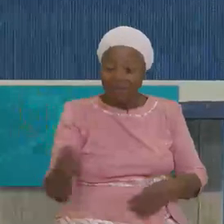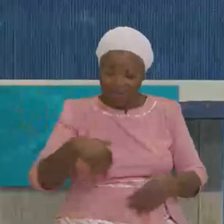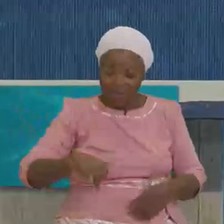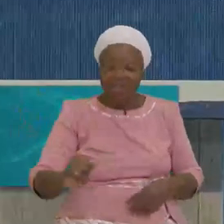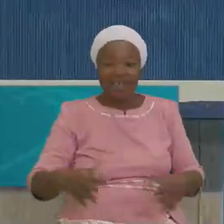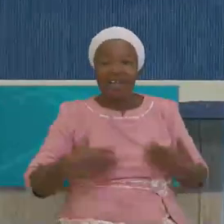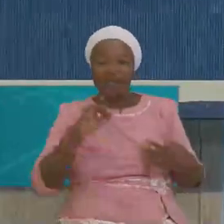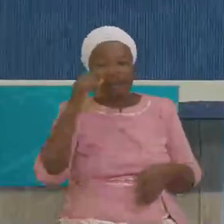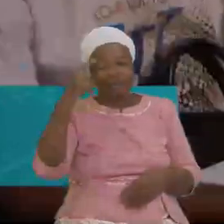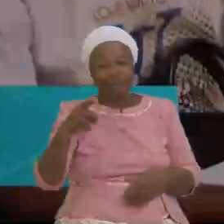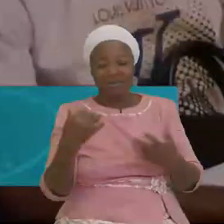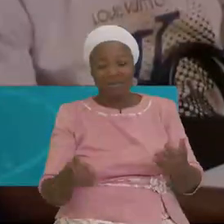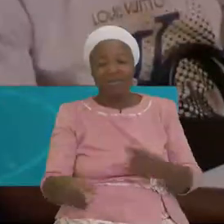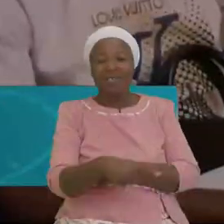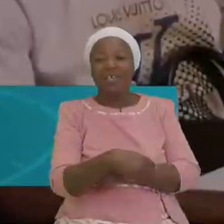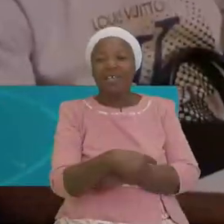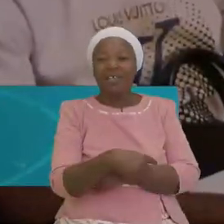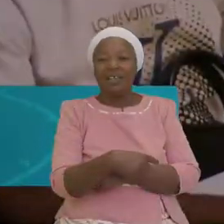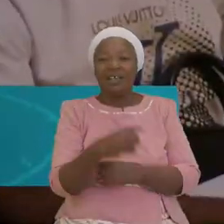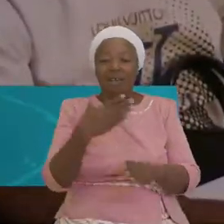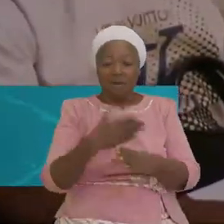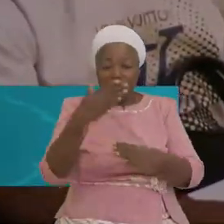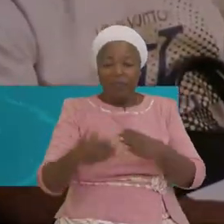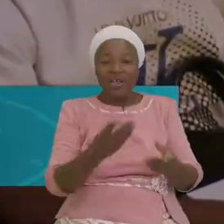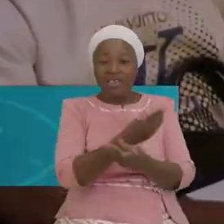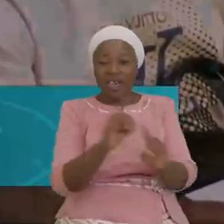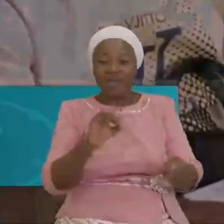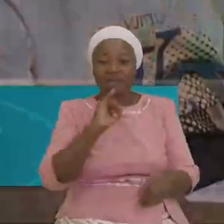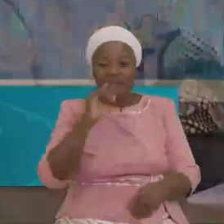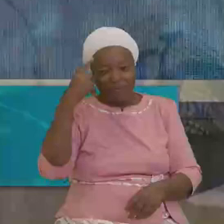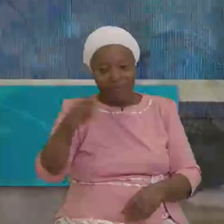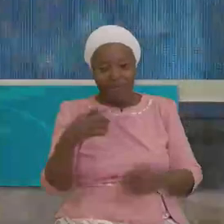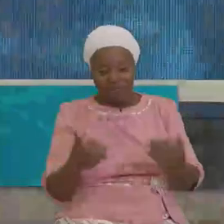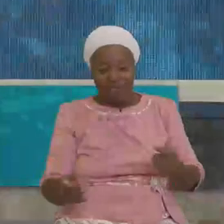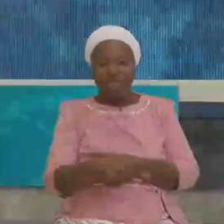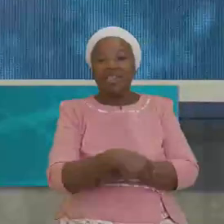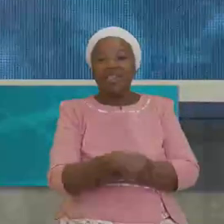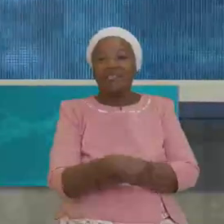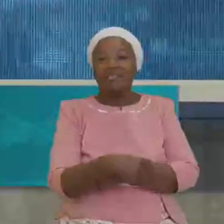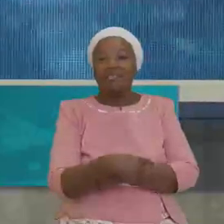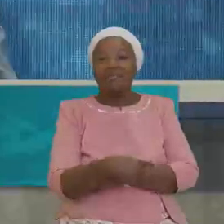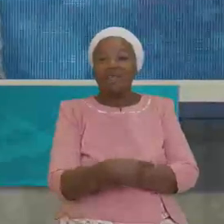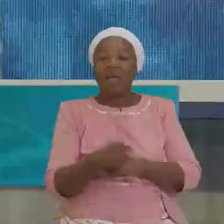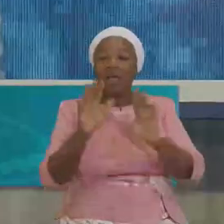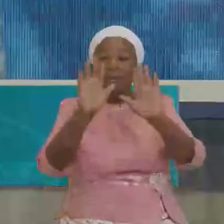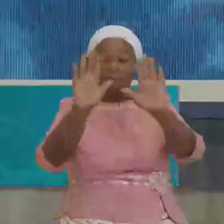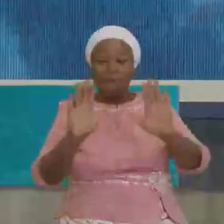éternelle est pour vous ce jour. La vie de Dieu est pour vous ce jour. La